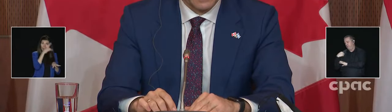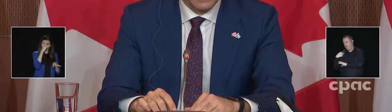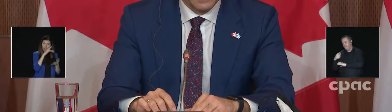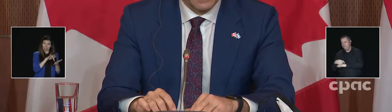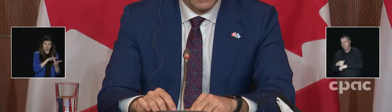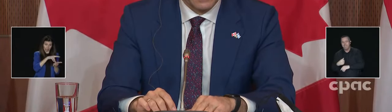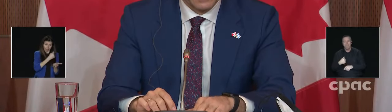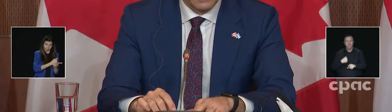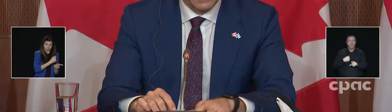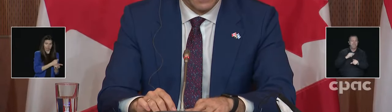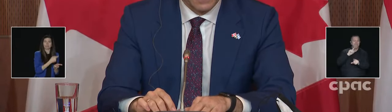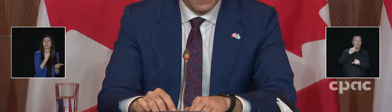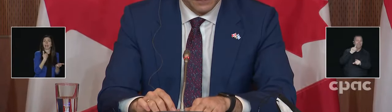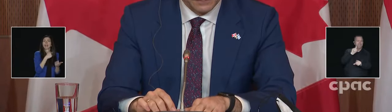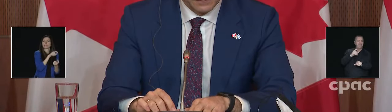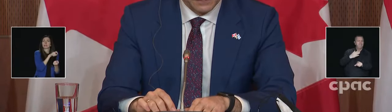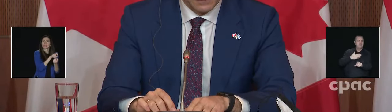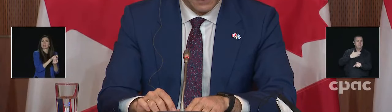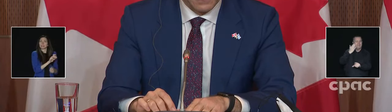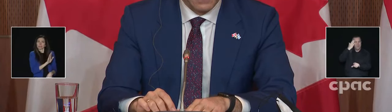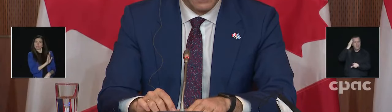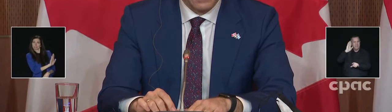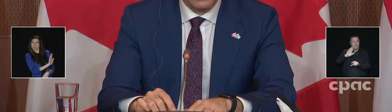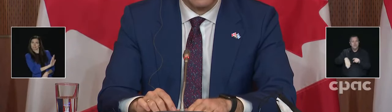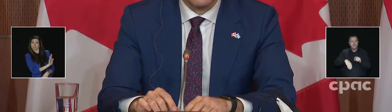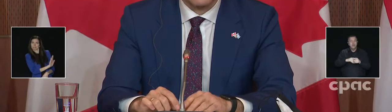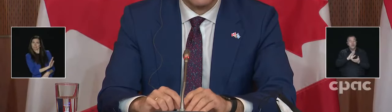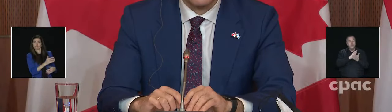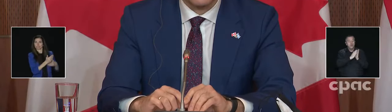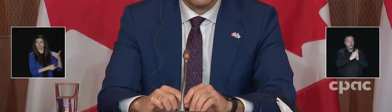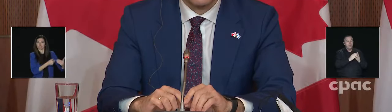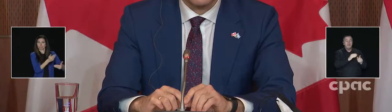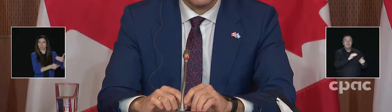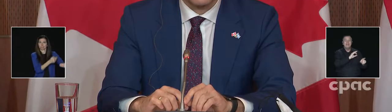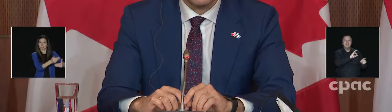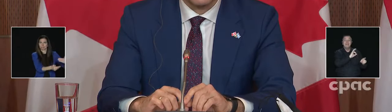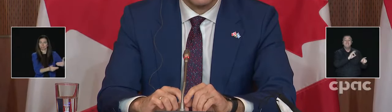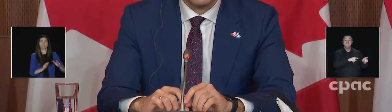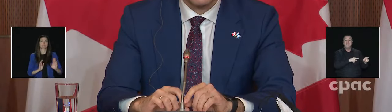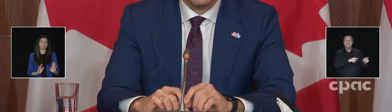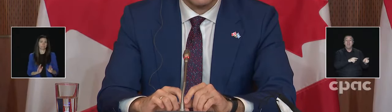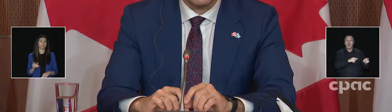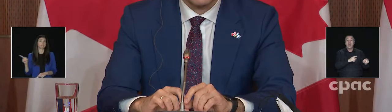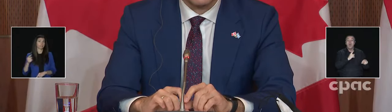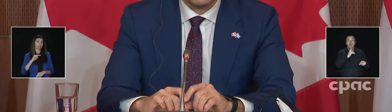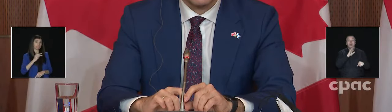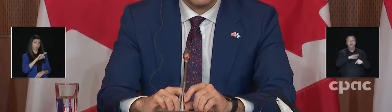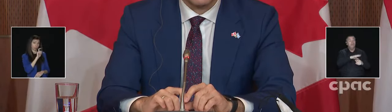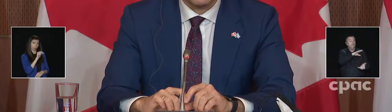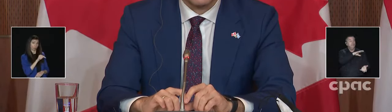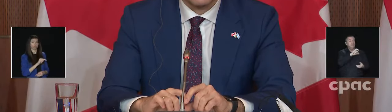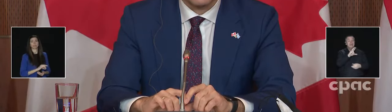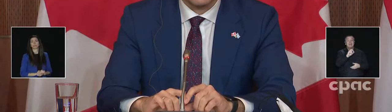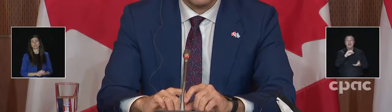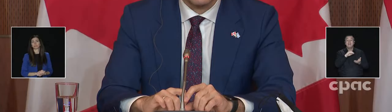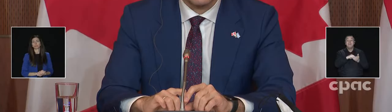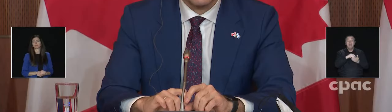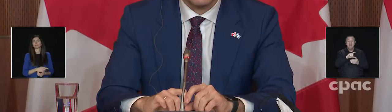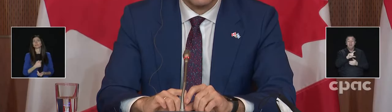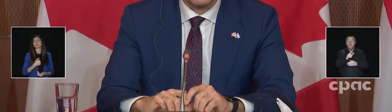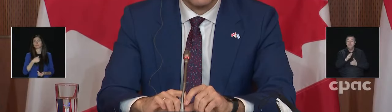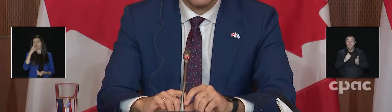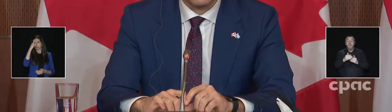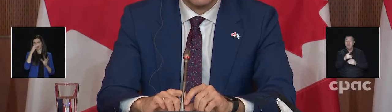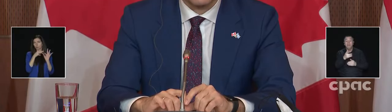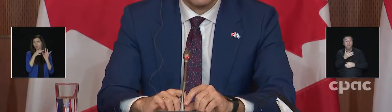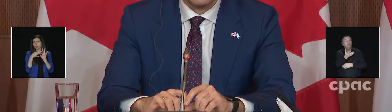Et j'aimerais savoir, en ce qui a trait à l'antiviral de Pfizer, sur les 30 000 boîtes, là, en tout cas, que vous